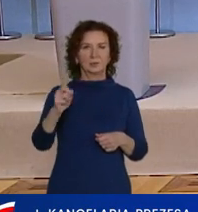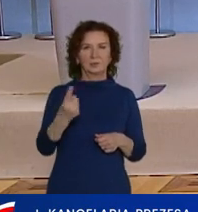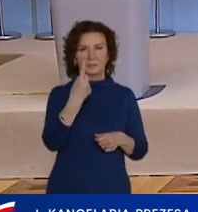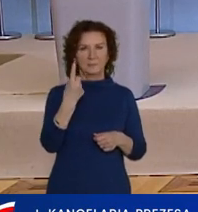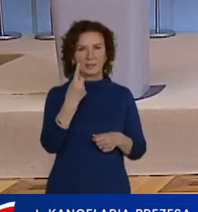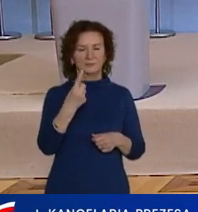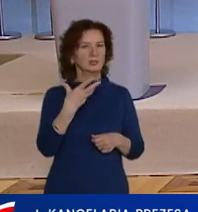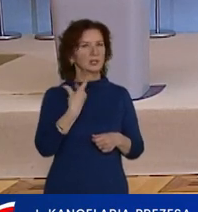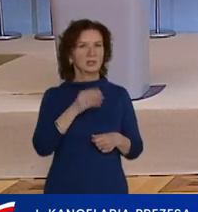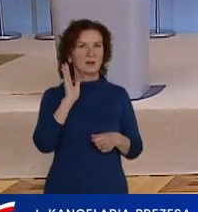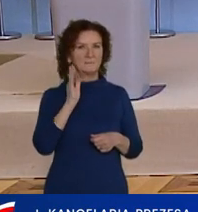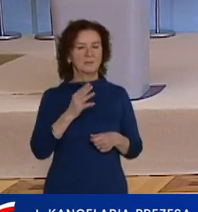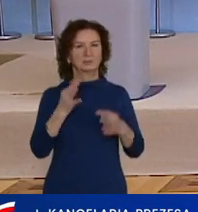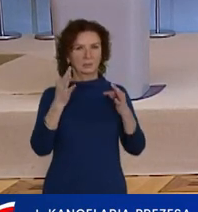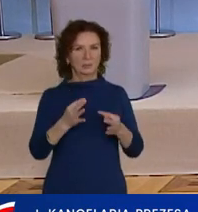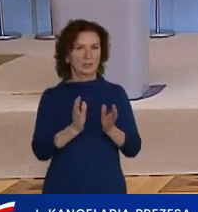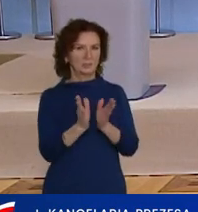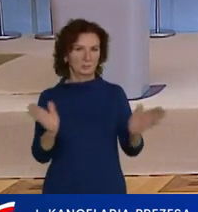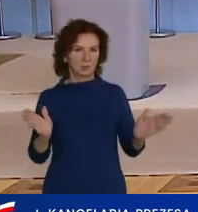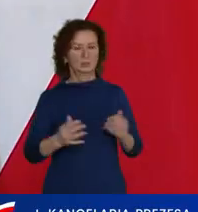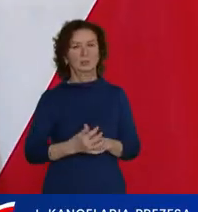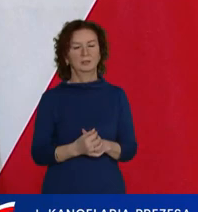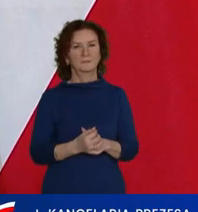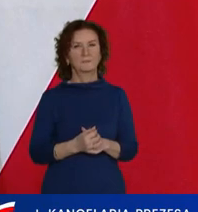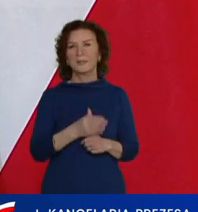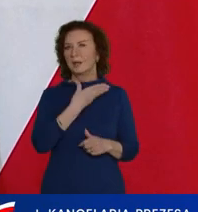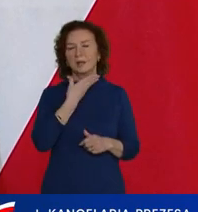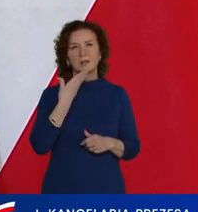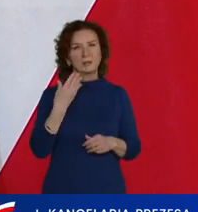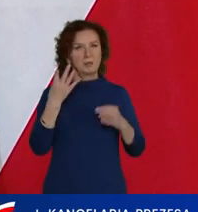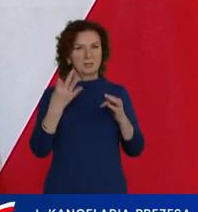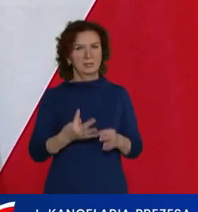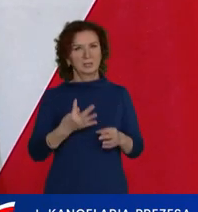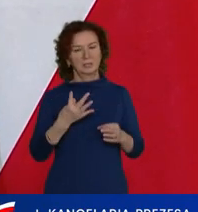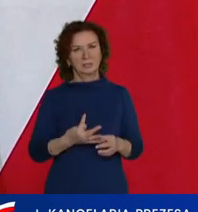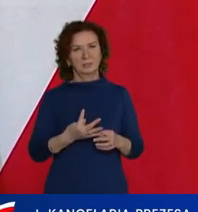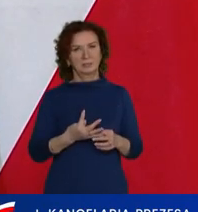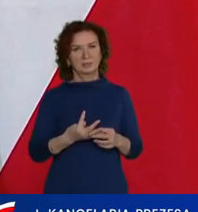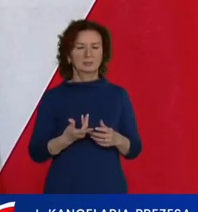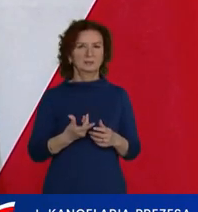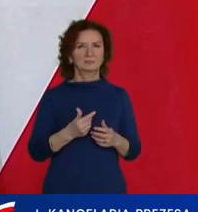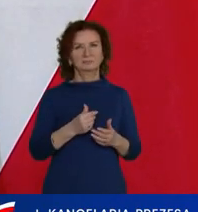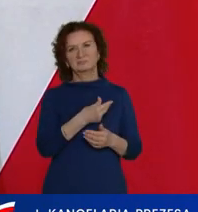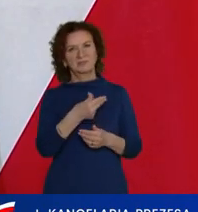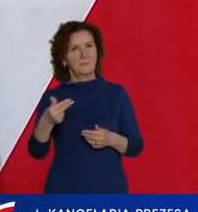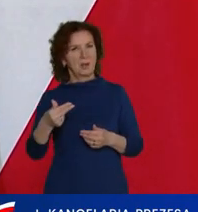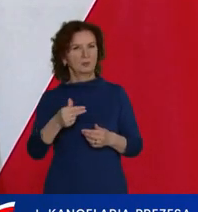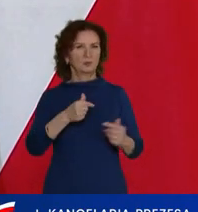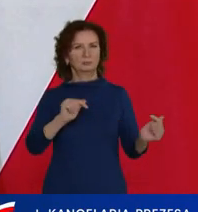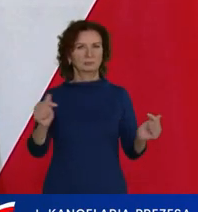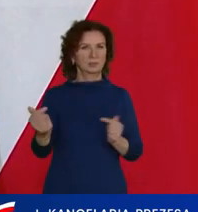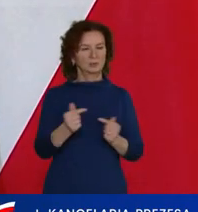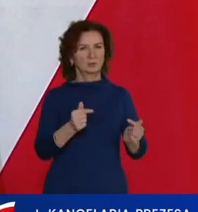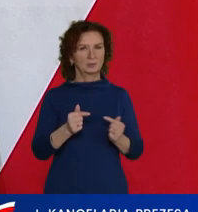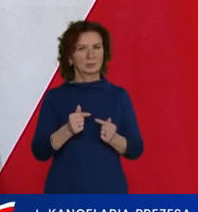priorytetowych, nie będą już na tą chwilę poszerzane. Także nie ma w tej chwili takiego tropu dyskusji, raczej myślimy o